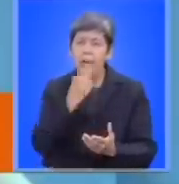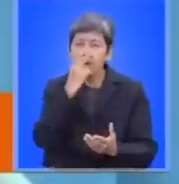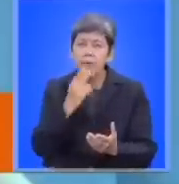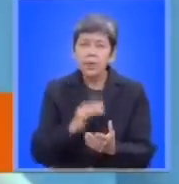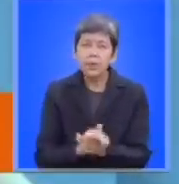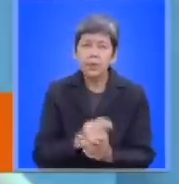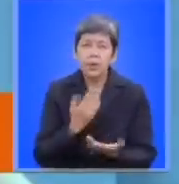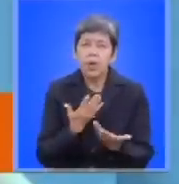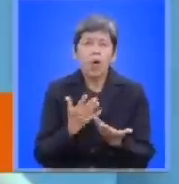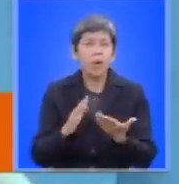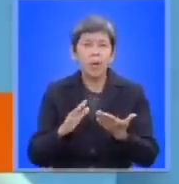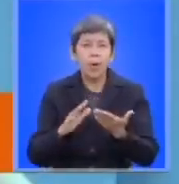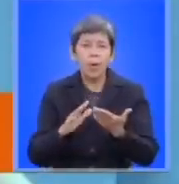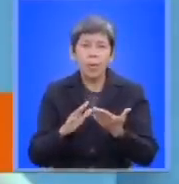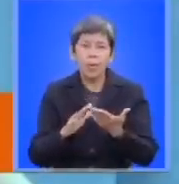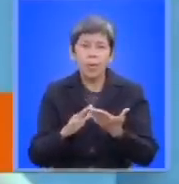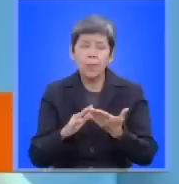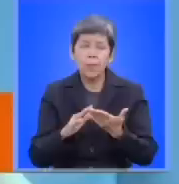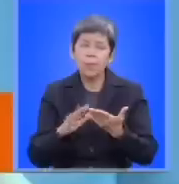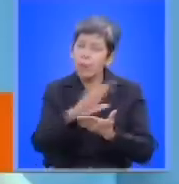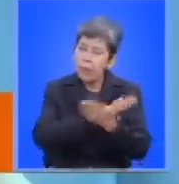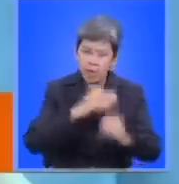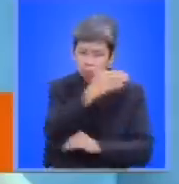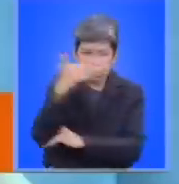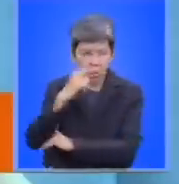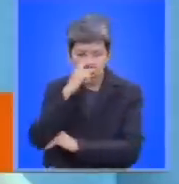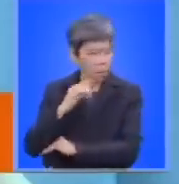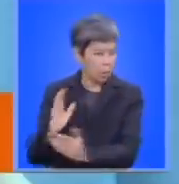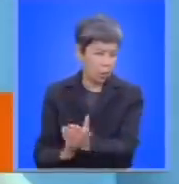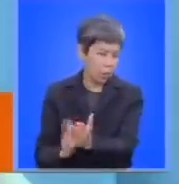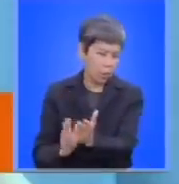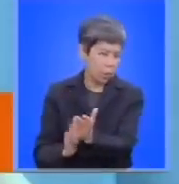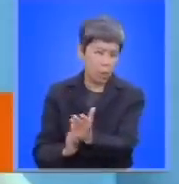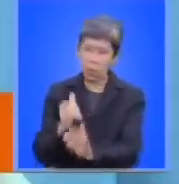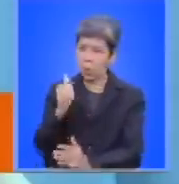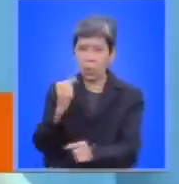านับถือของนานาอารยประเทศนะครับแล้วก็เป็น